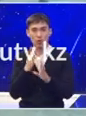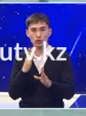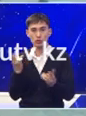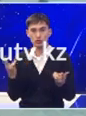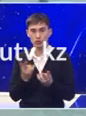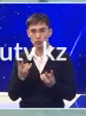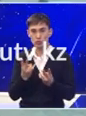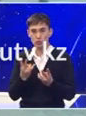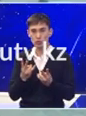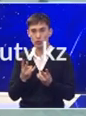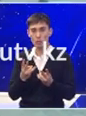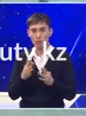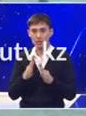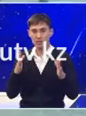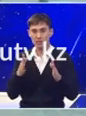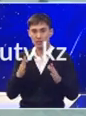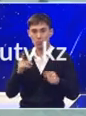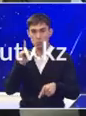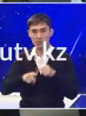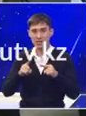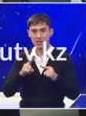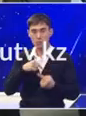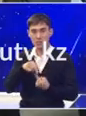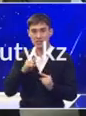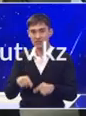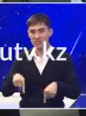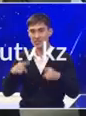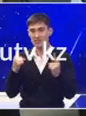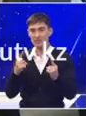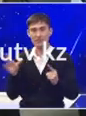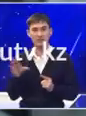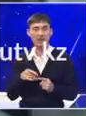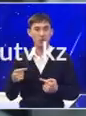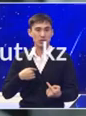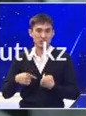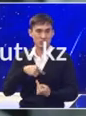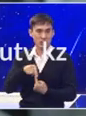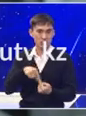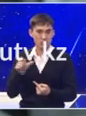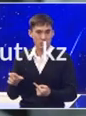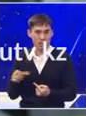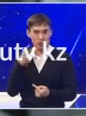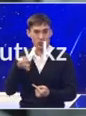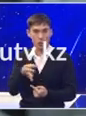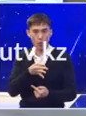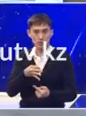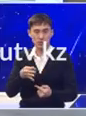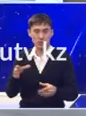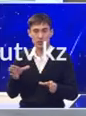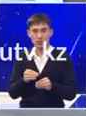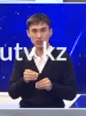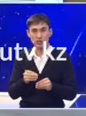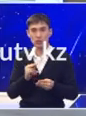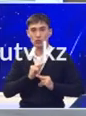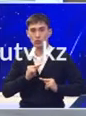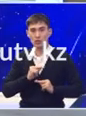нужно максимально быстрее бизнес восстановить. Всех пострадавших предпринимателей Алматинской области сотрудники Национальной